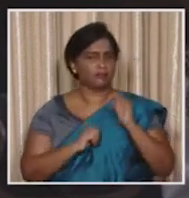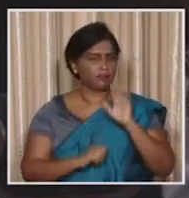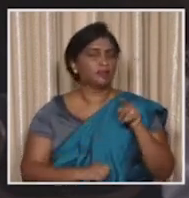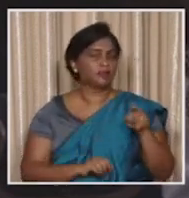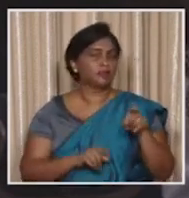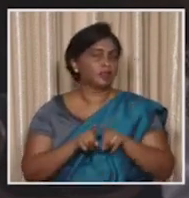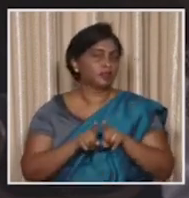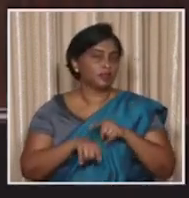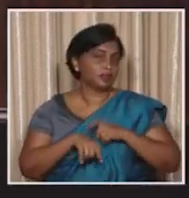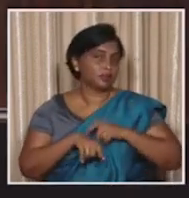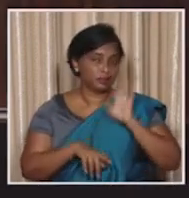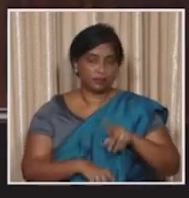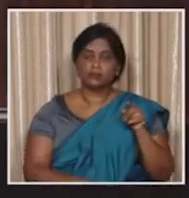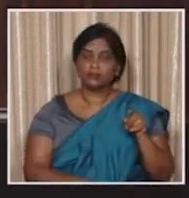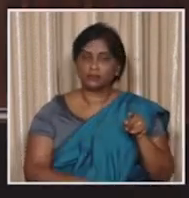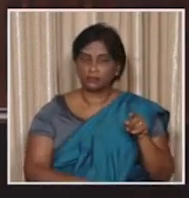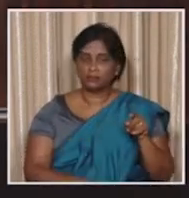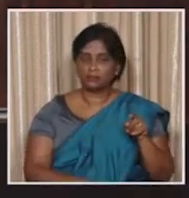கூட